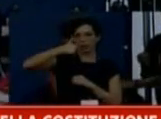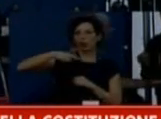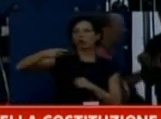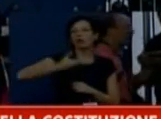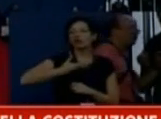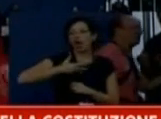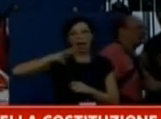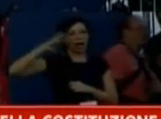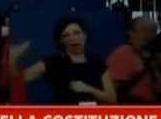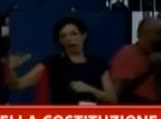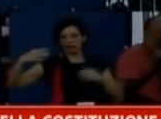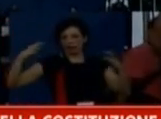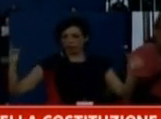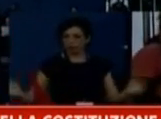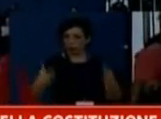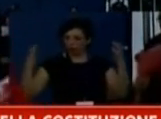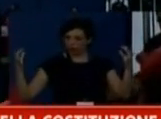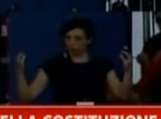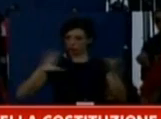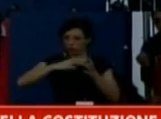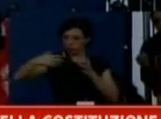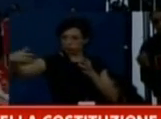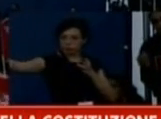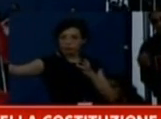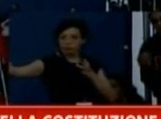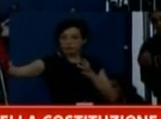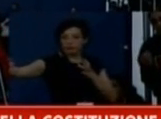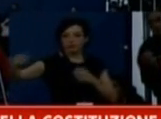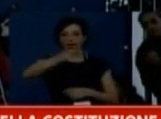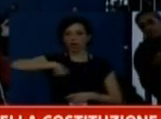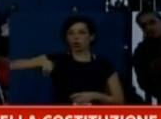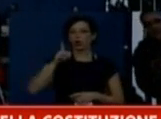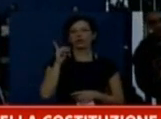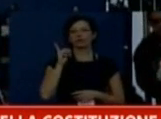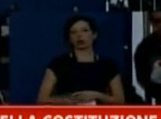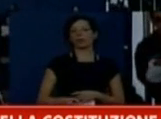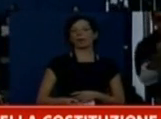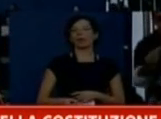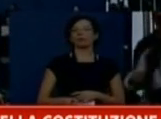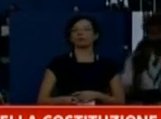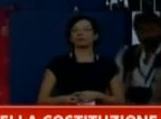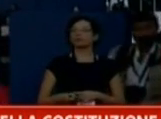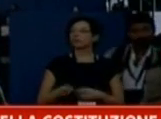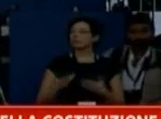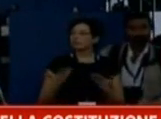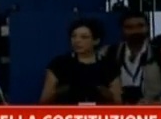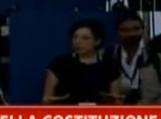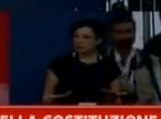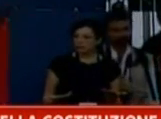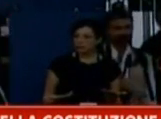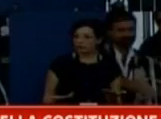dobbiamo evitare, non dobbiamo rifiutare tutti coloro che sono disposti ad ascoltare le nostre ragioni.